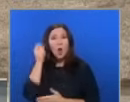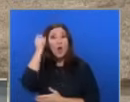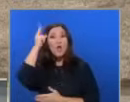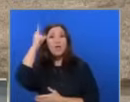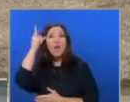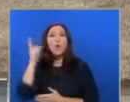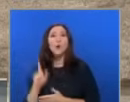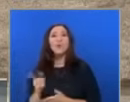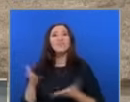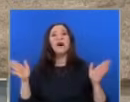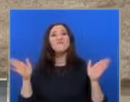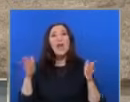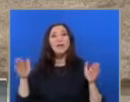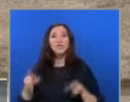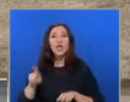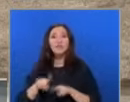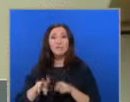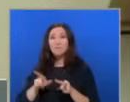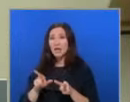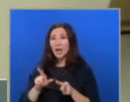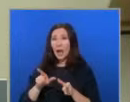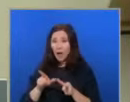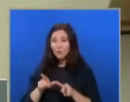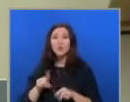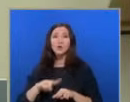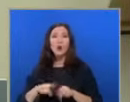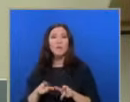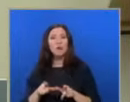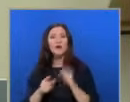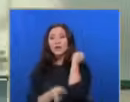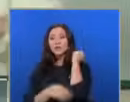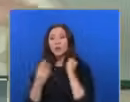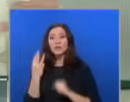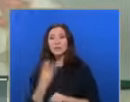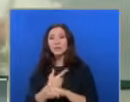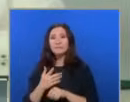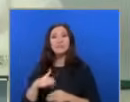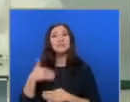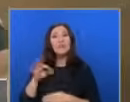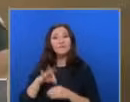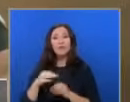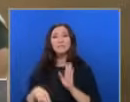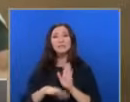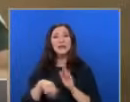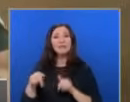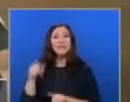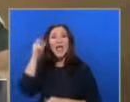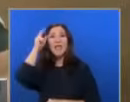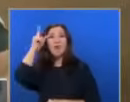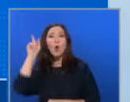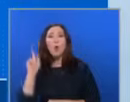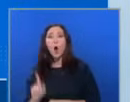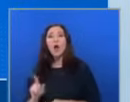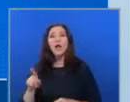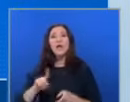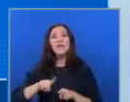на Величие Ивелин Михайлов и Николай Марков. Хронологията 3 седмици след вота представи днес идеологът Ивелин